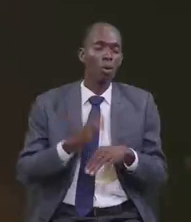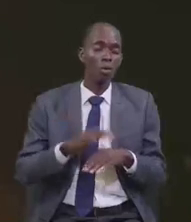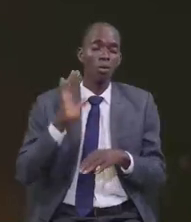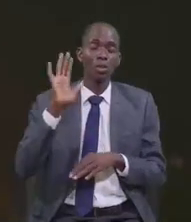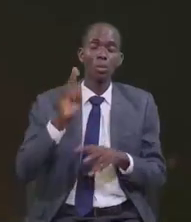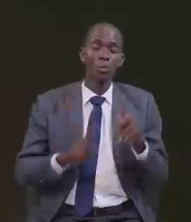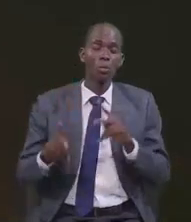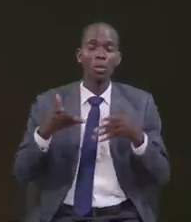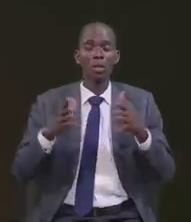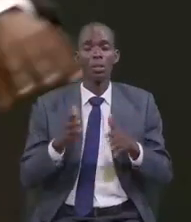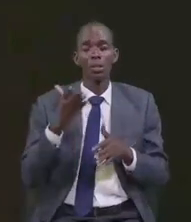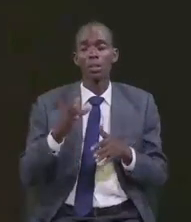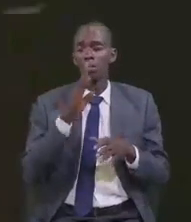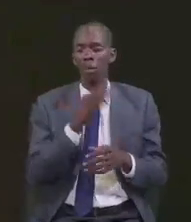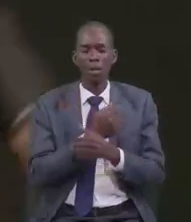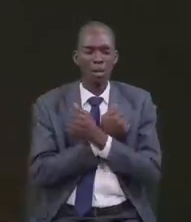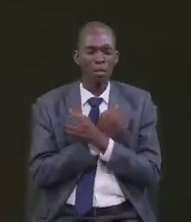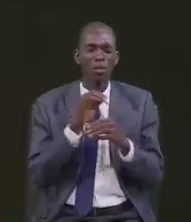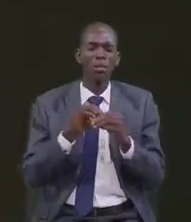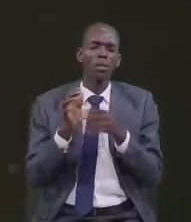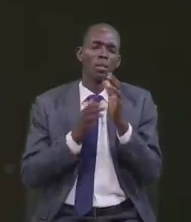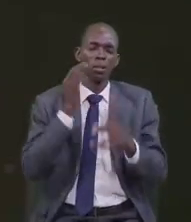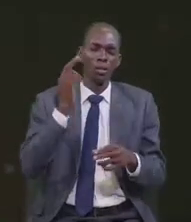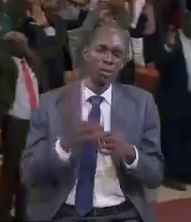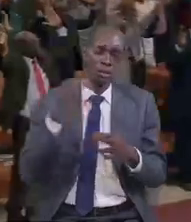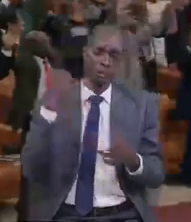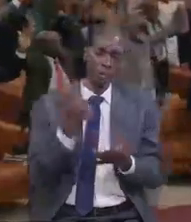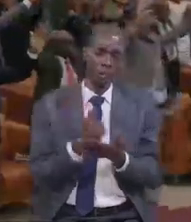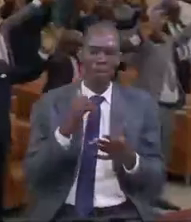qu'il y ait l'amour sur ton peuple au nom de Jésus-Christ.